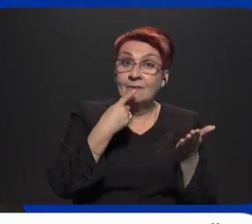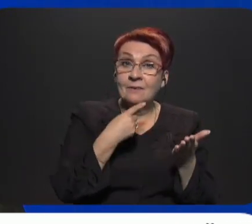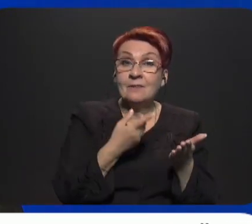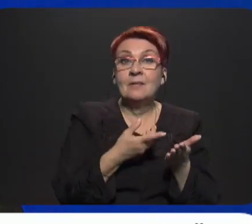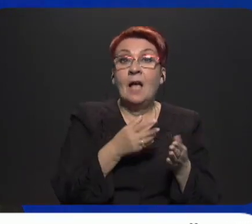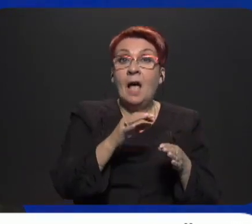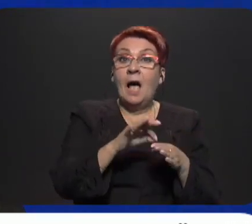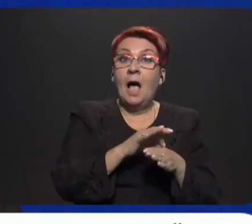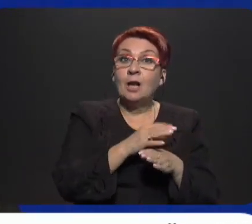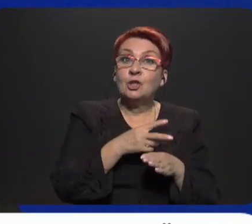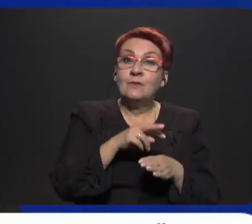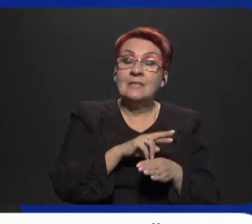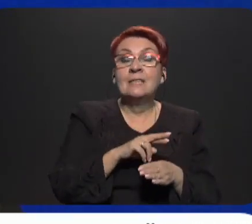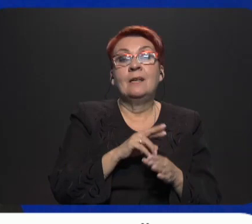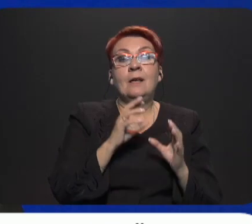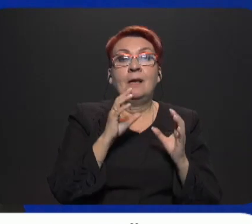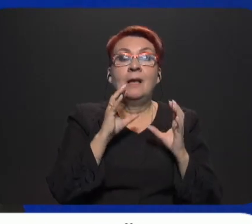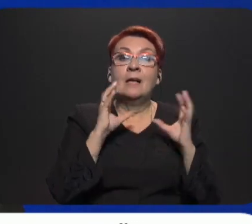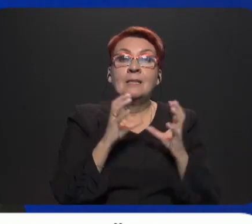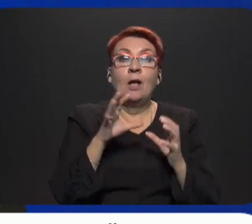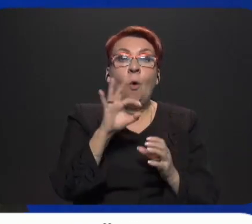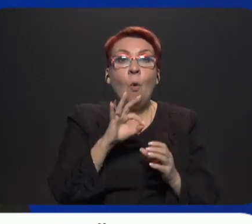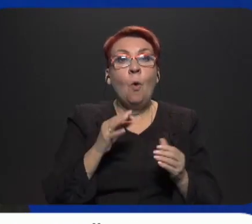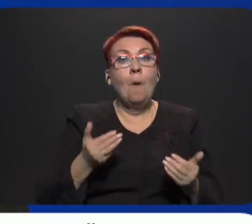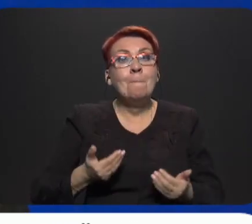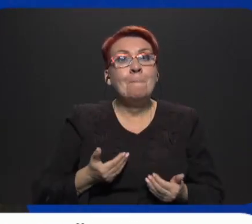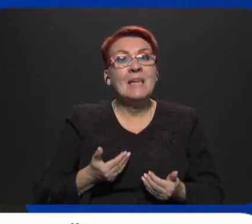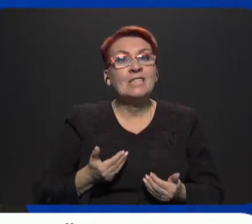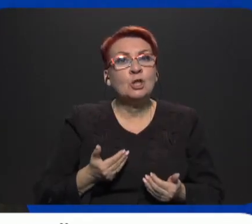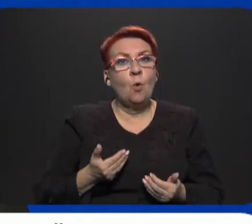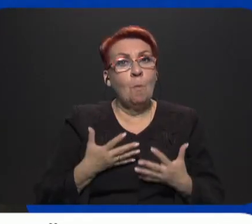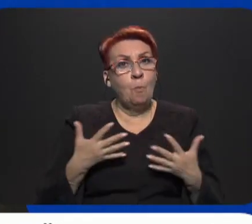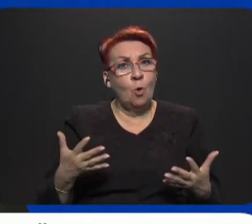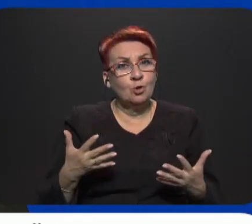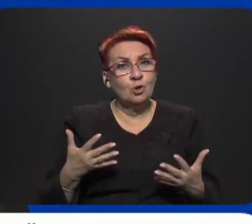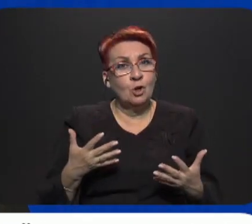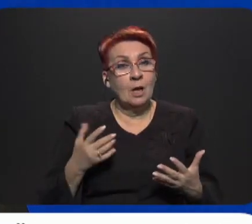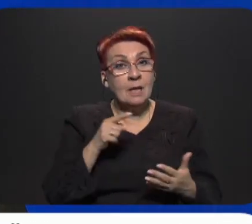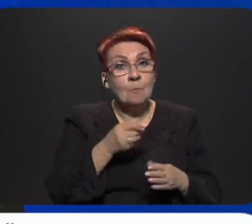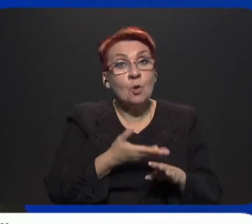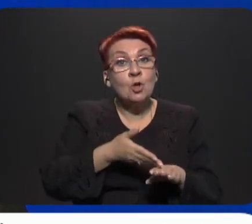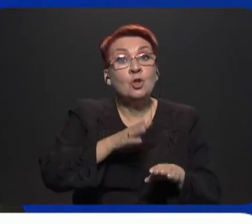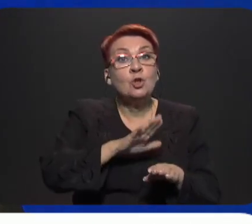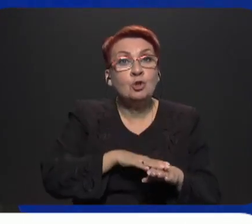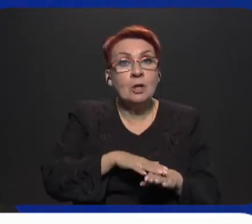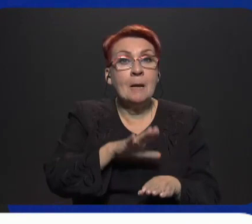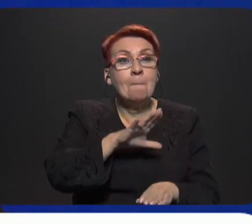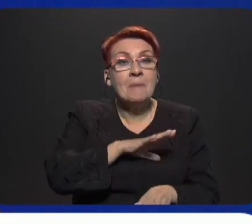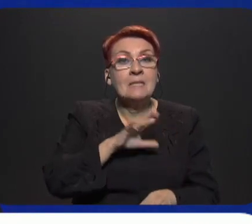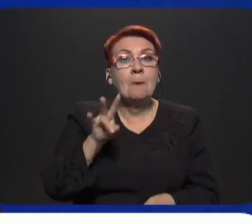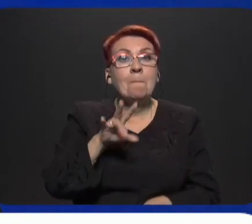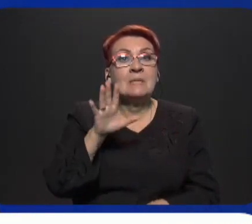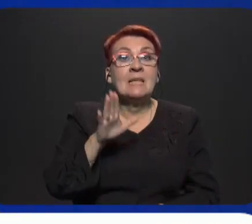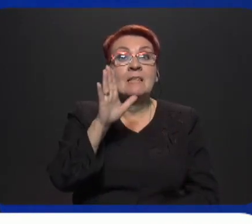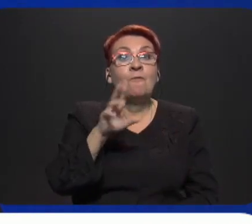«оженившийся печется о мирском больше». То есть ему тяжелее вот, действительно быть постоянно